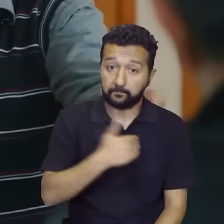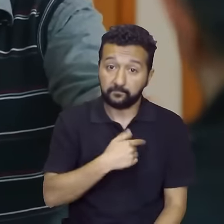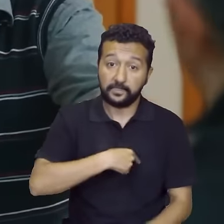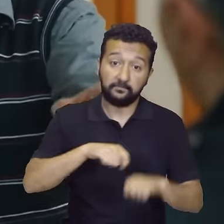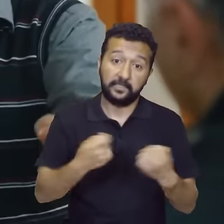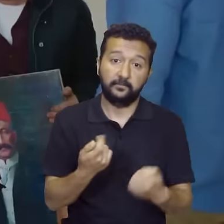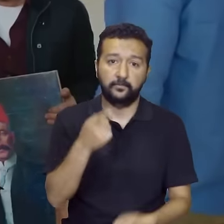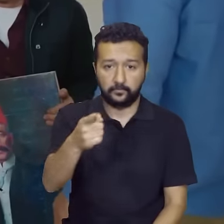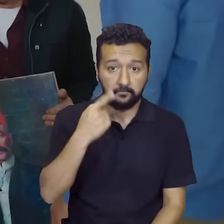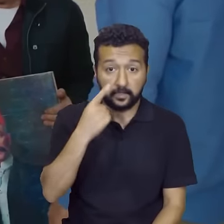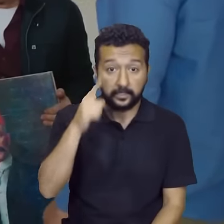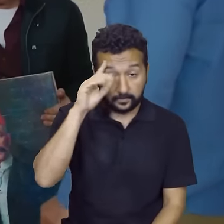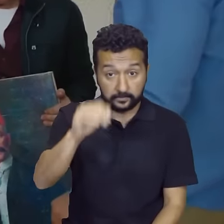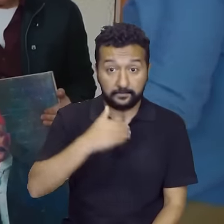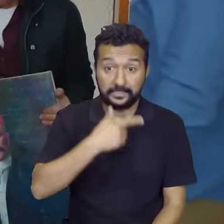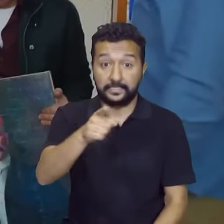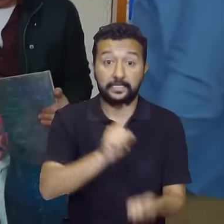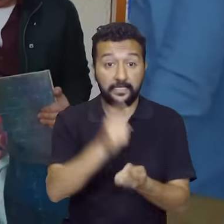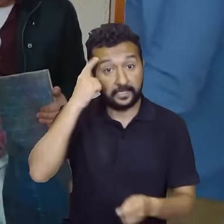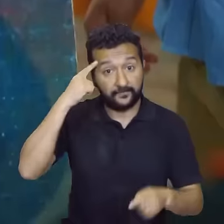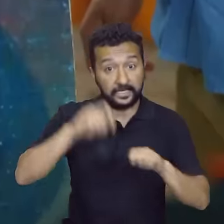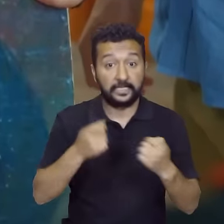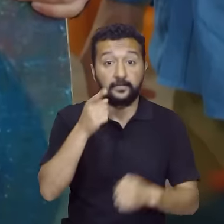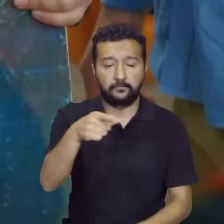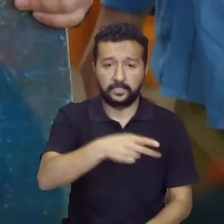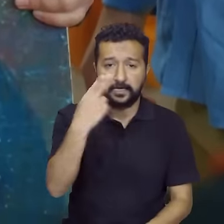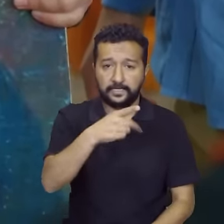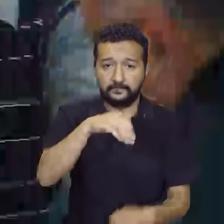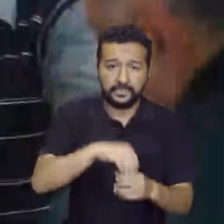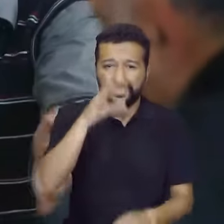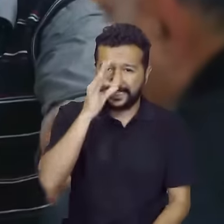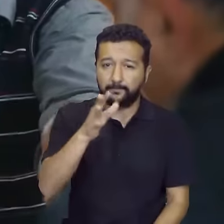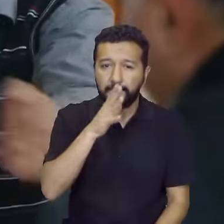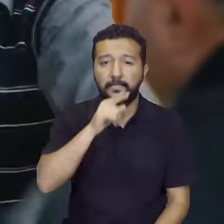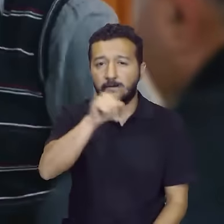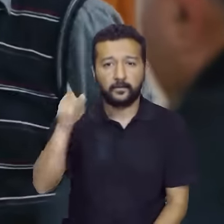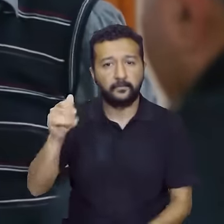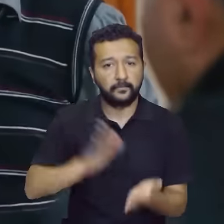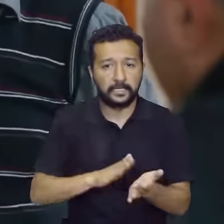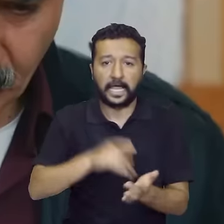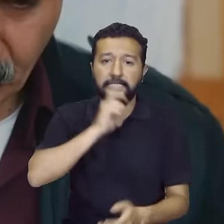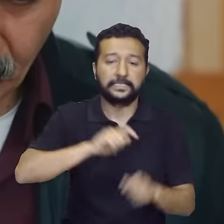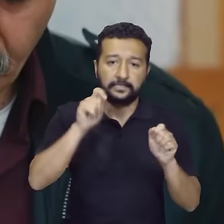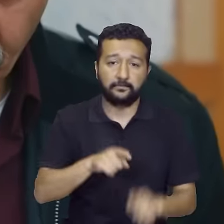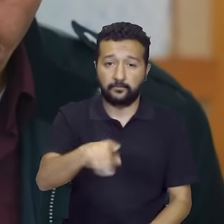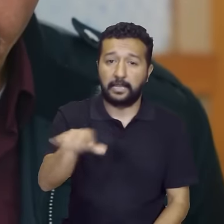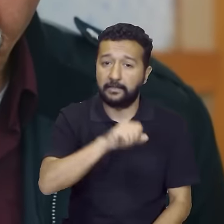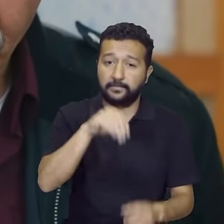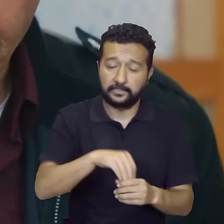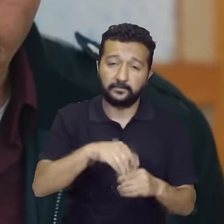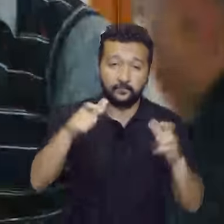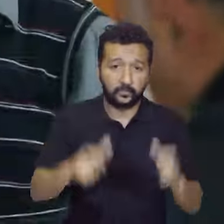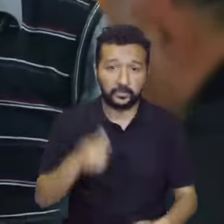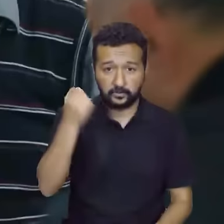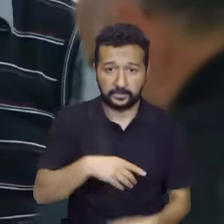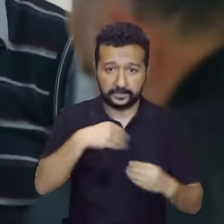benim kalbimi kıracak. Ulan bana bak, asıl ben senin kafanı kırarım be. Bu tablo için kim bilir kaç kişinin nafakasını bağladın. Bunu almak için de